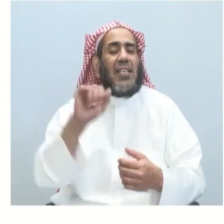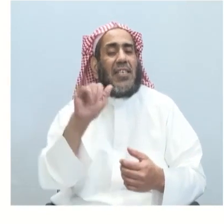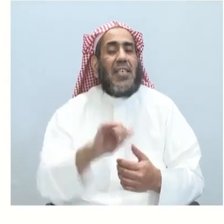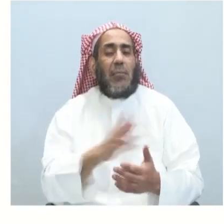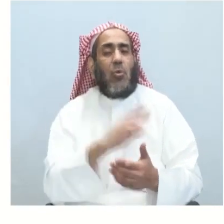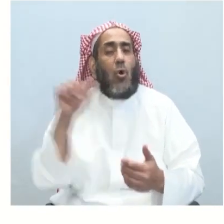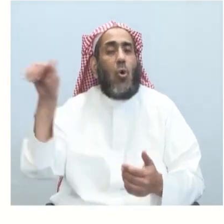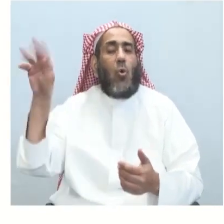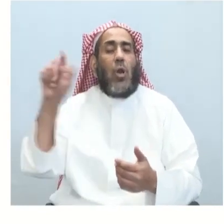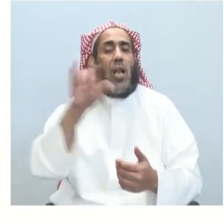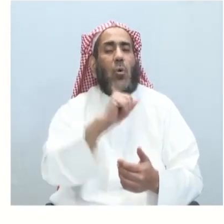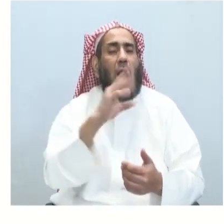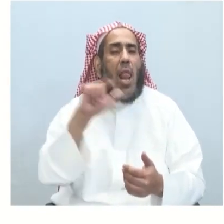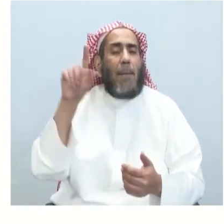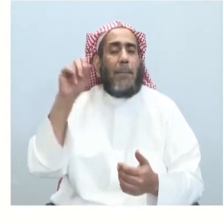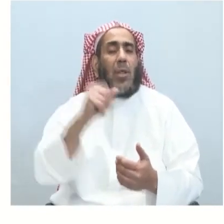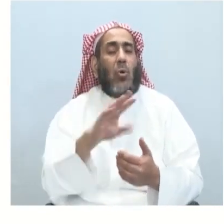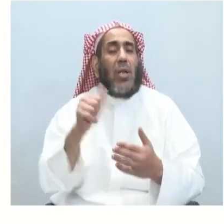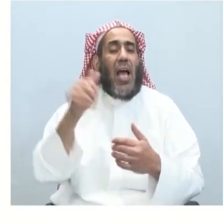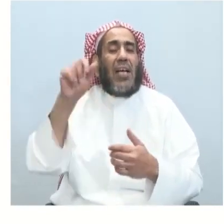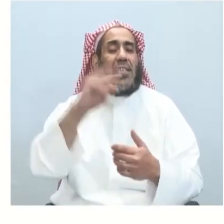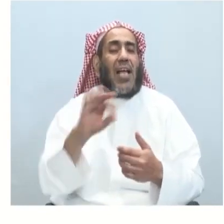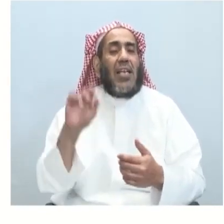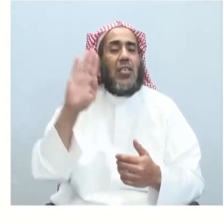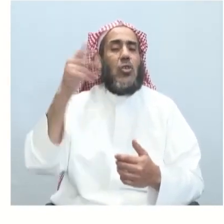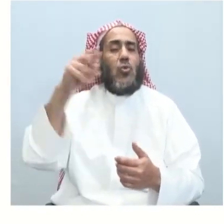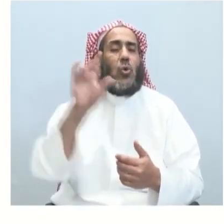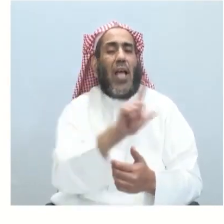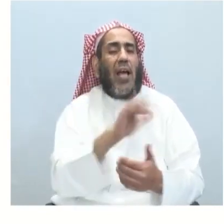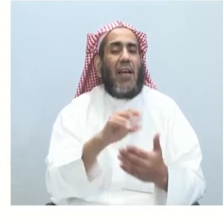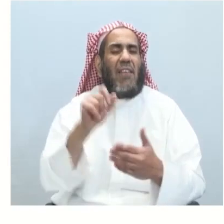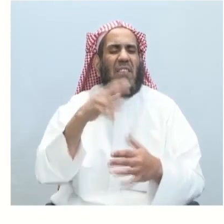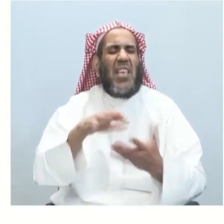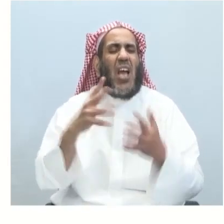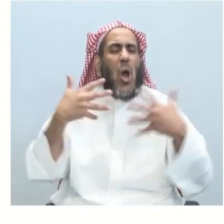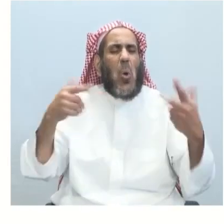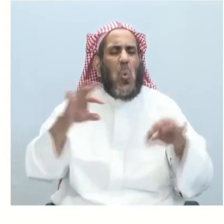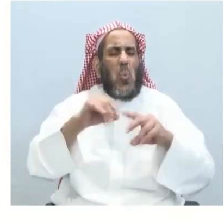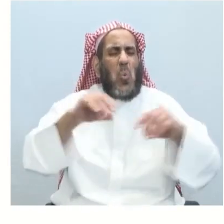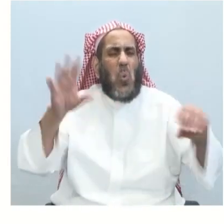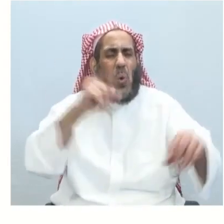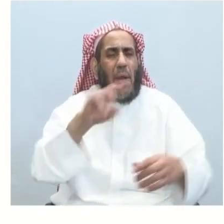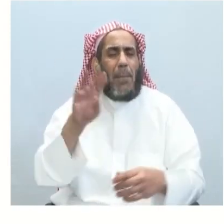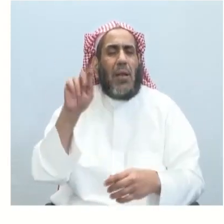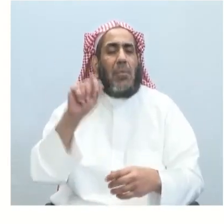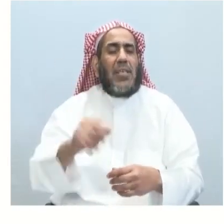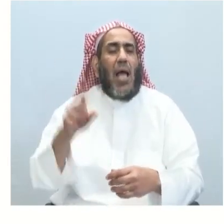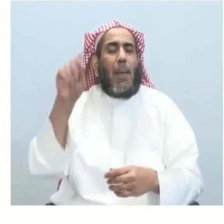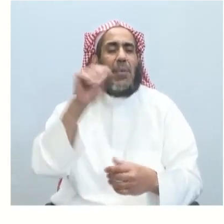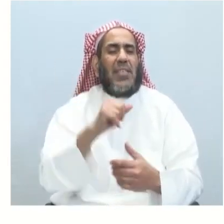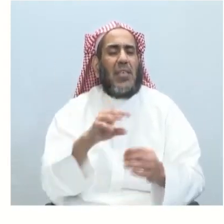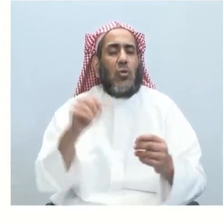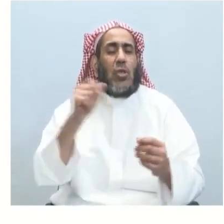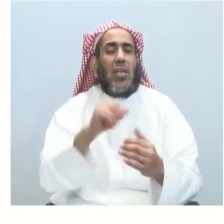حلل لم تكن كاط لال سعدا في قفار من البساب ملسي